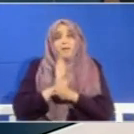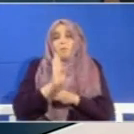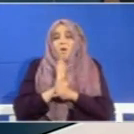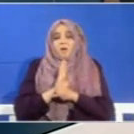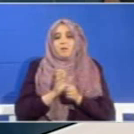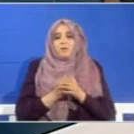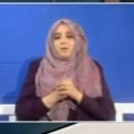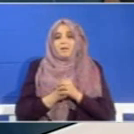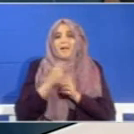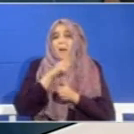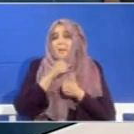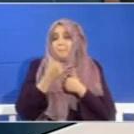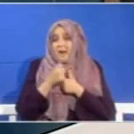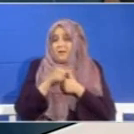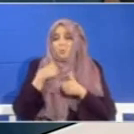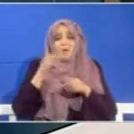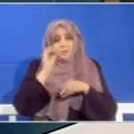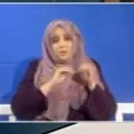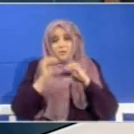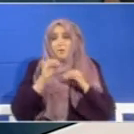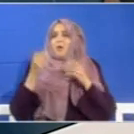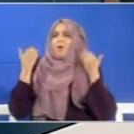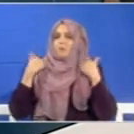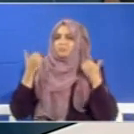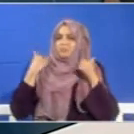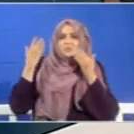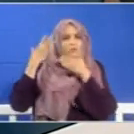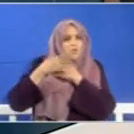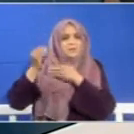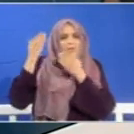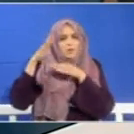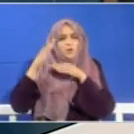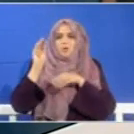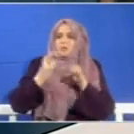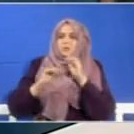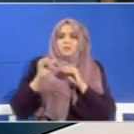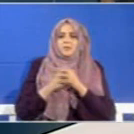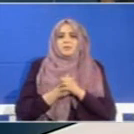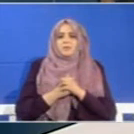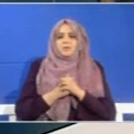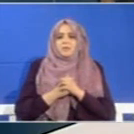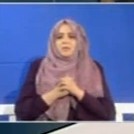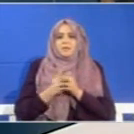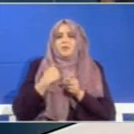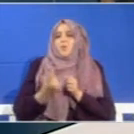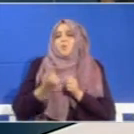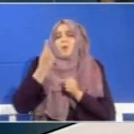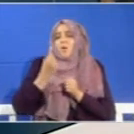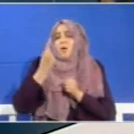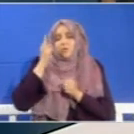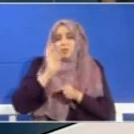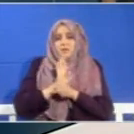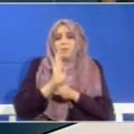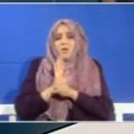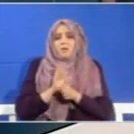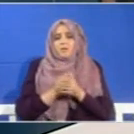كلمة، هي مريضة، داويتها، شوف خرجتها للخارج، داويتها في الخارج. كي قلت لك شوف قسما بالله وفضيلة الشيخ راني